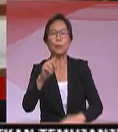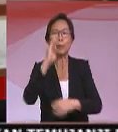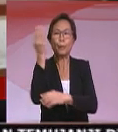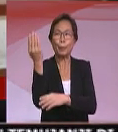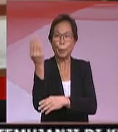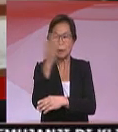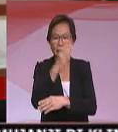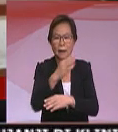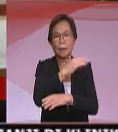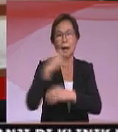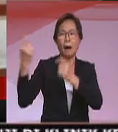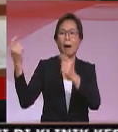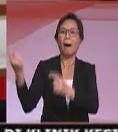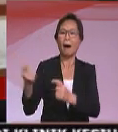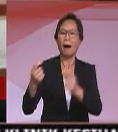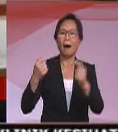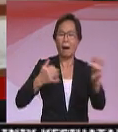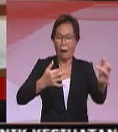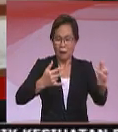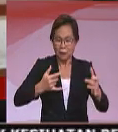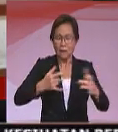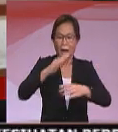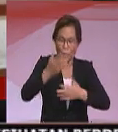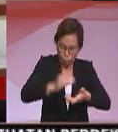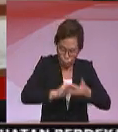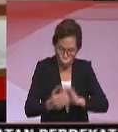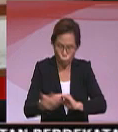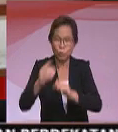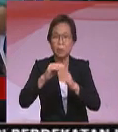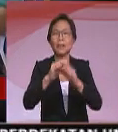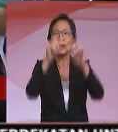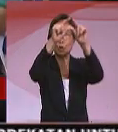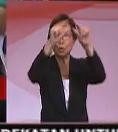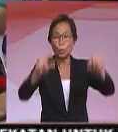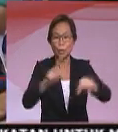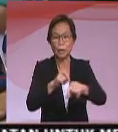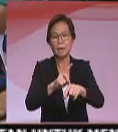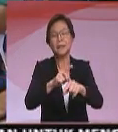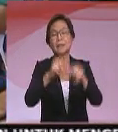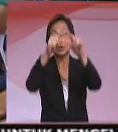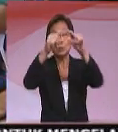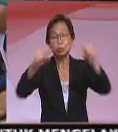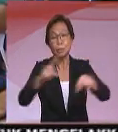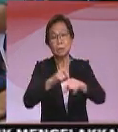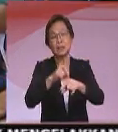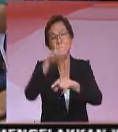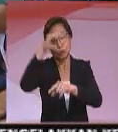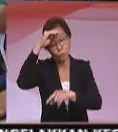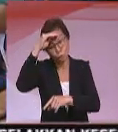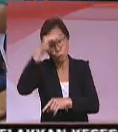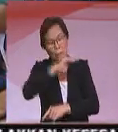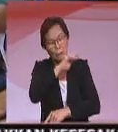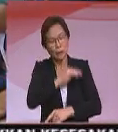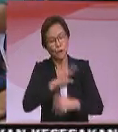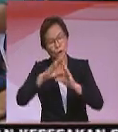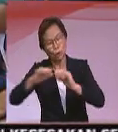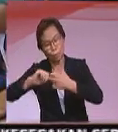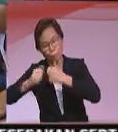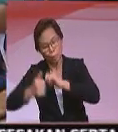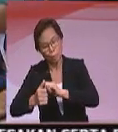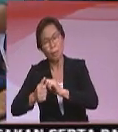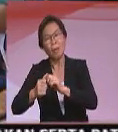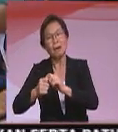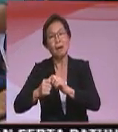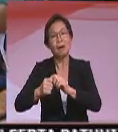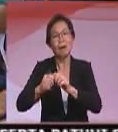membungkus semula daging berkenaan menggunakan logo halal di sebuah gudang di Senai Johor. Menteri memaklumkan dalam menangani isu kartel daging itu